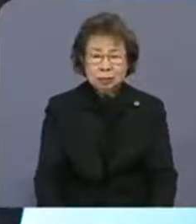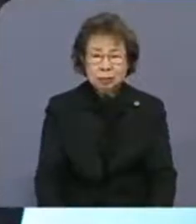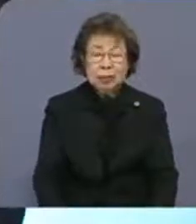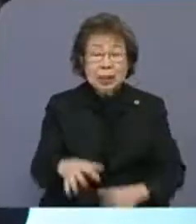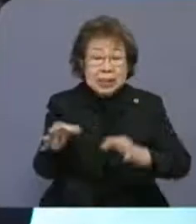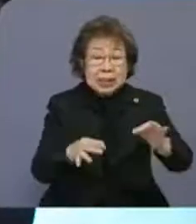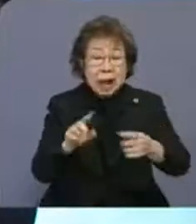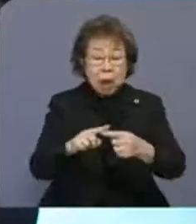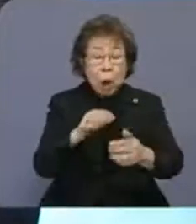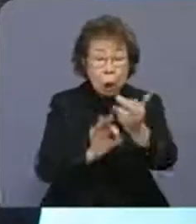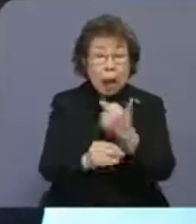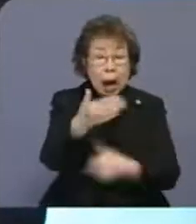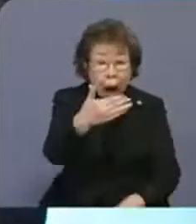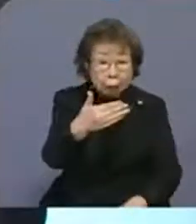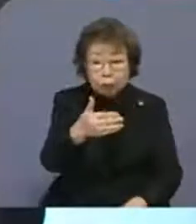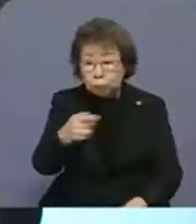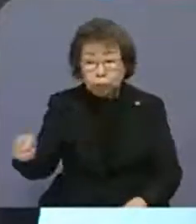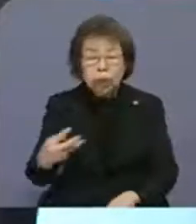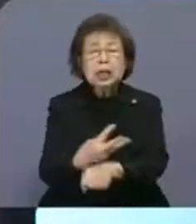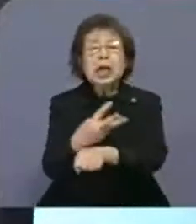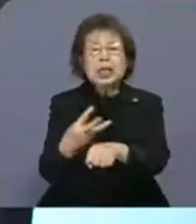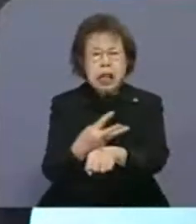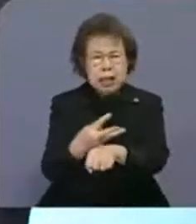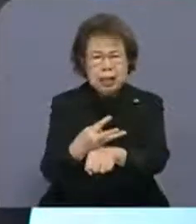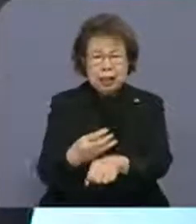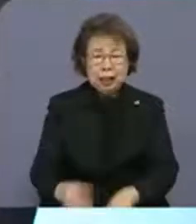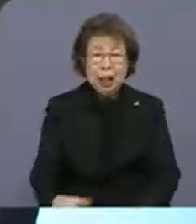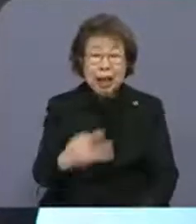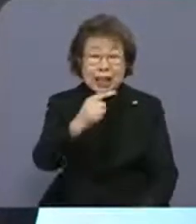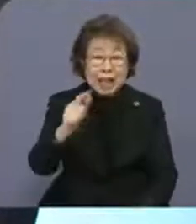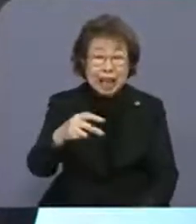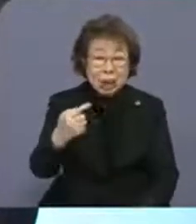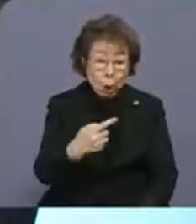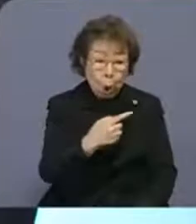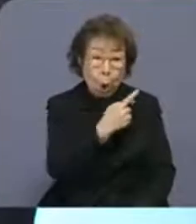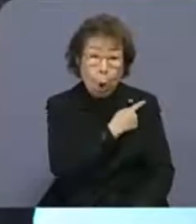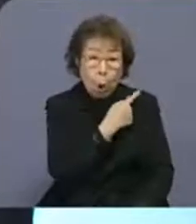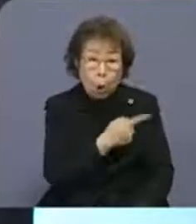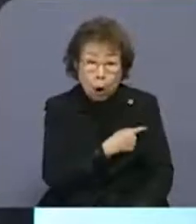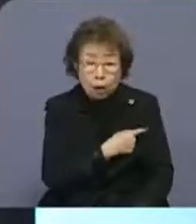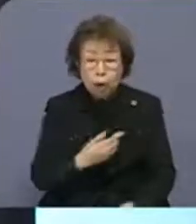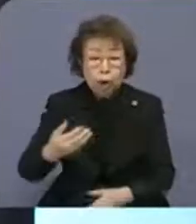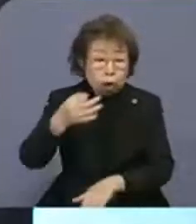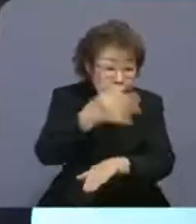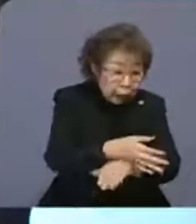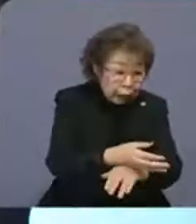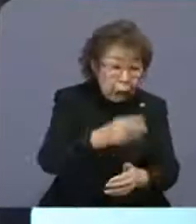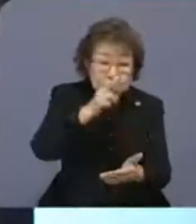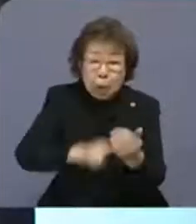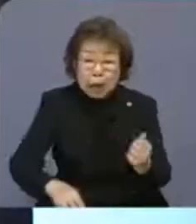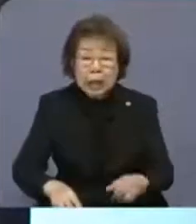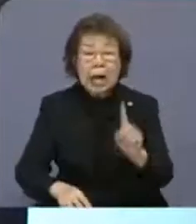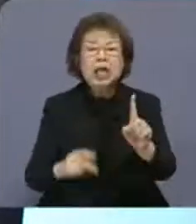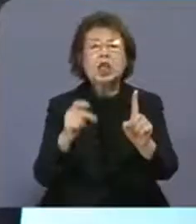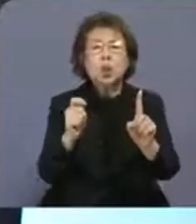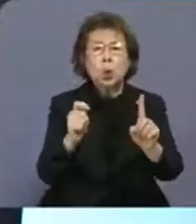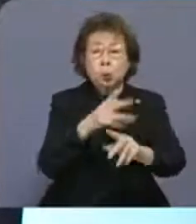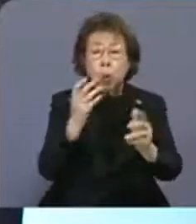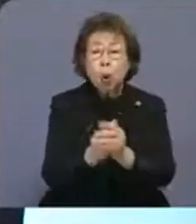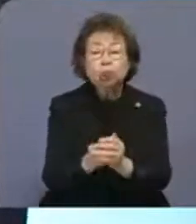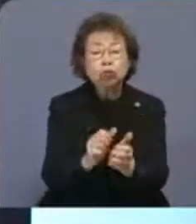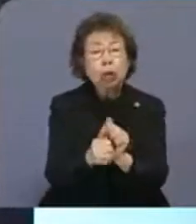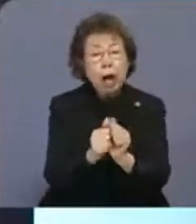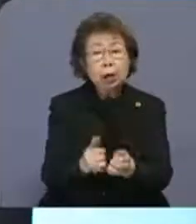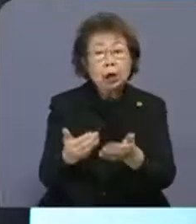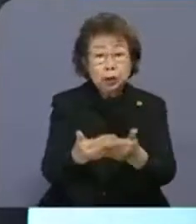시장은 오전 9시부터 3시간 동안 열리구요 탄소배출권 수요와 공급에 따라 이 톤당 가격이 형성되는